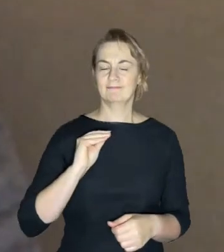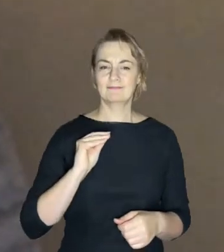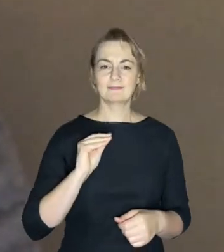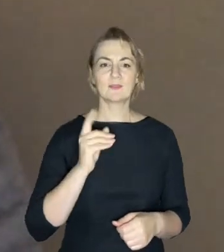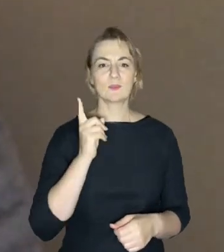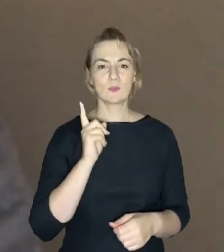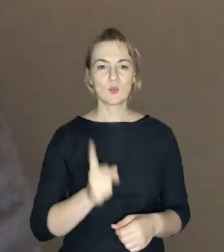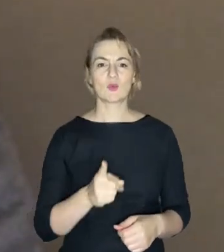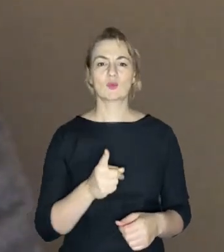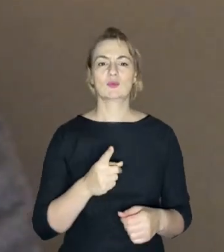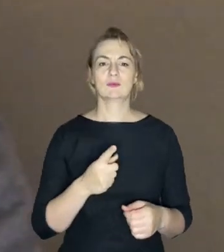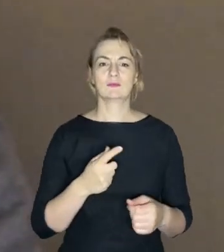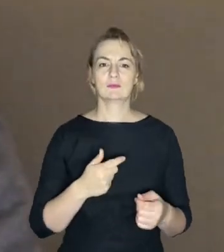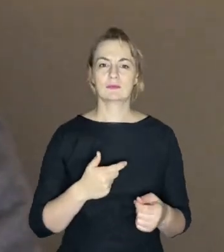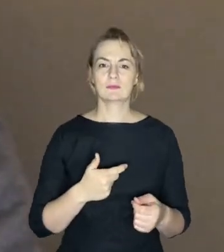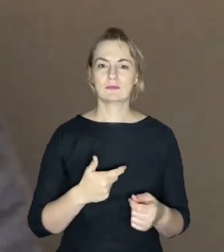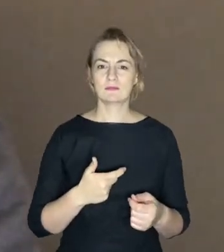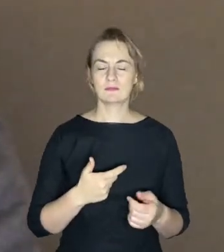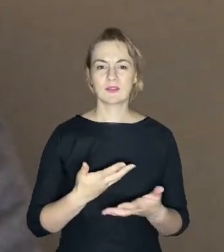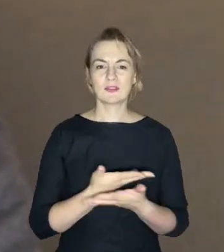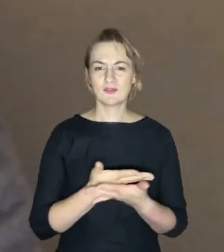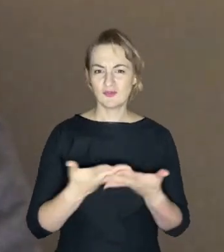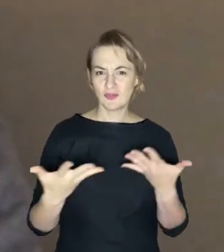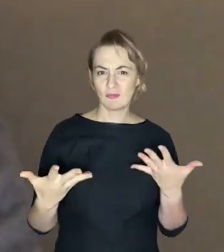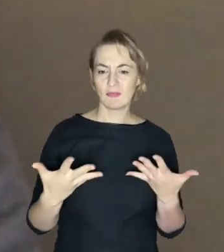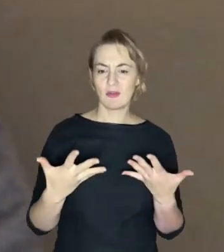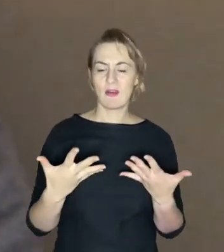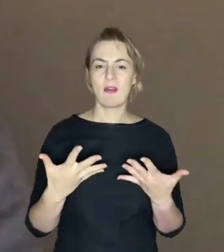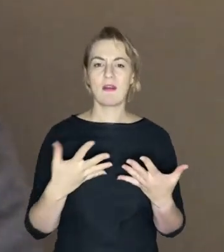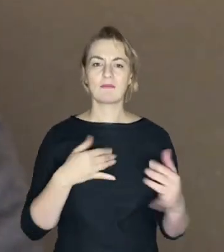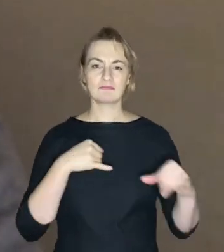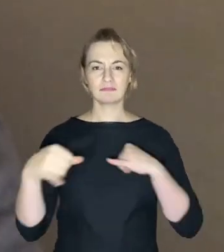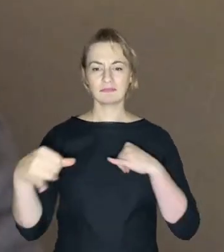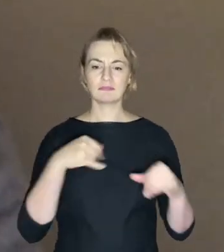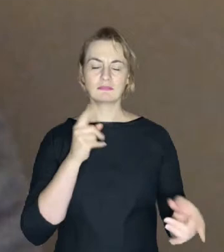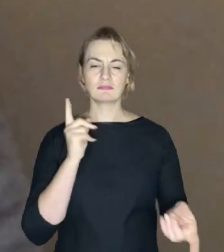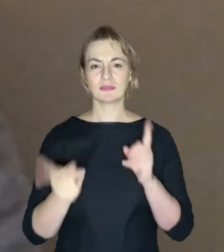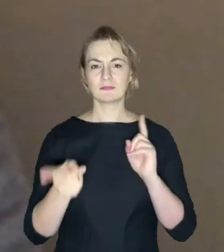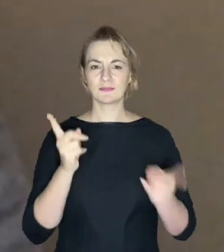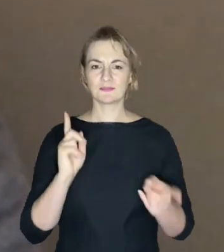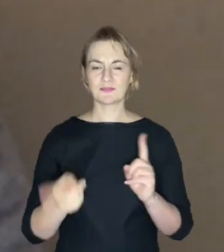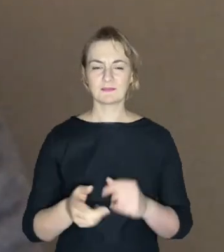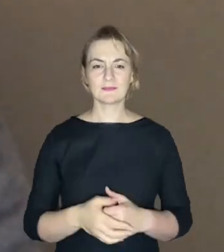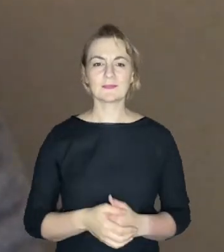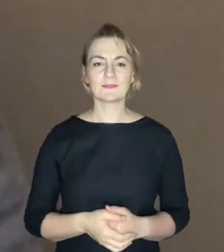czynić ziemię sobie poddaną. Tak? To jest